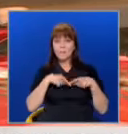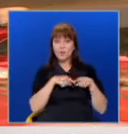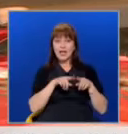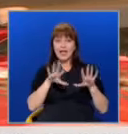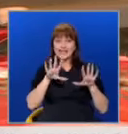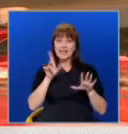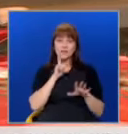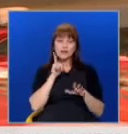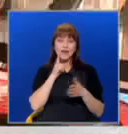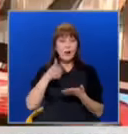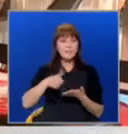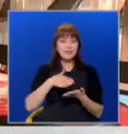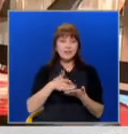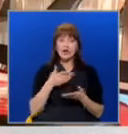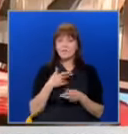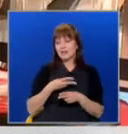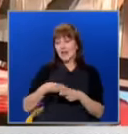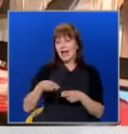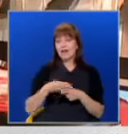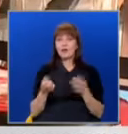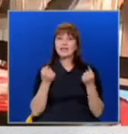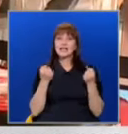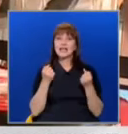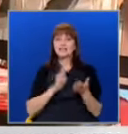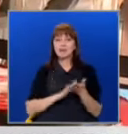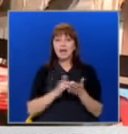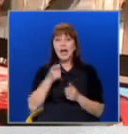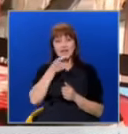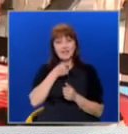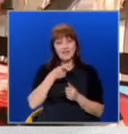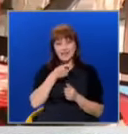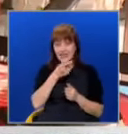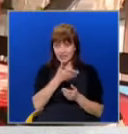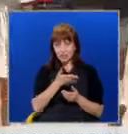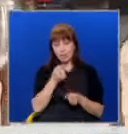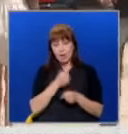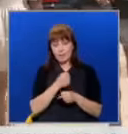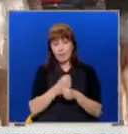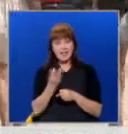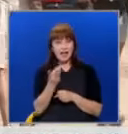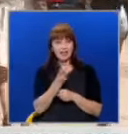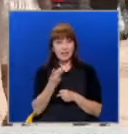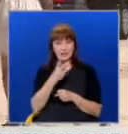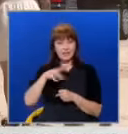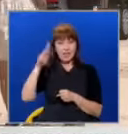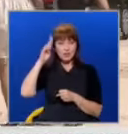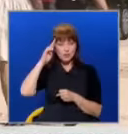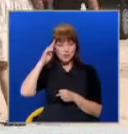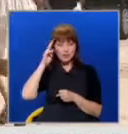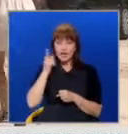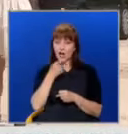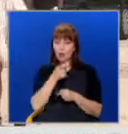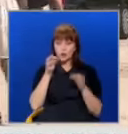души от персонала вече имат редовни здравни документи. Заведението работи. Тримата служители, за които е установено, че са носители